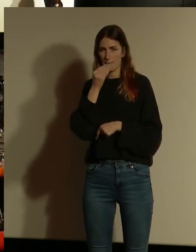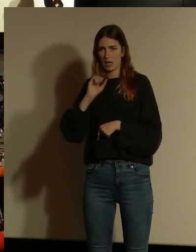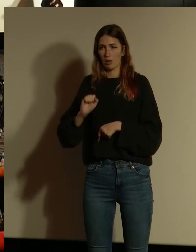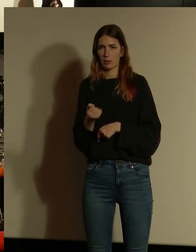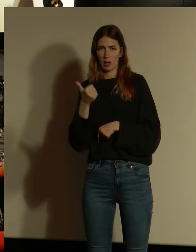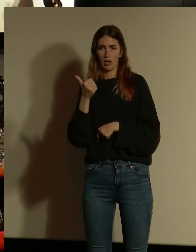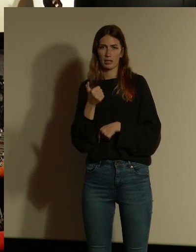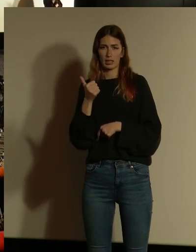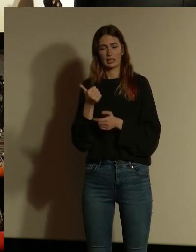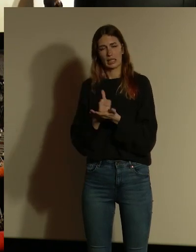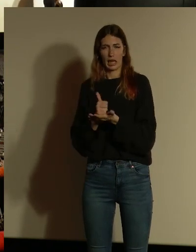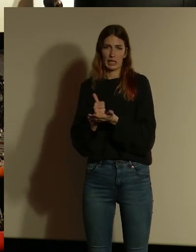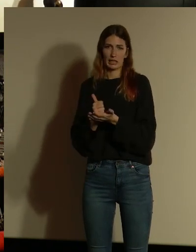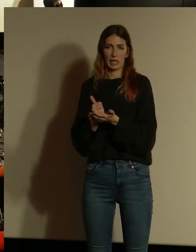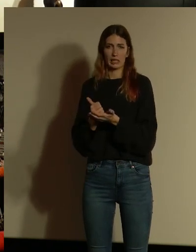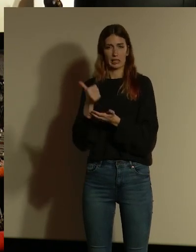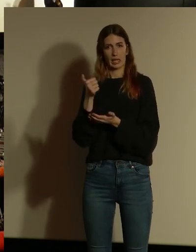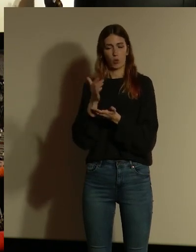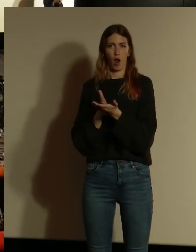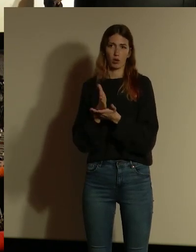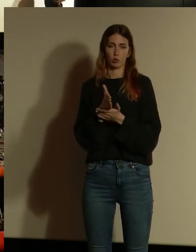sõbra seksuaalsusest klassikaaslastele rääkinud.